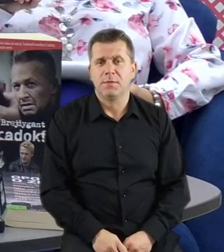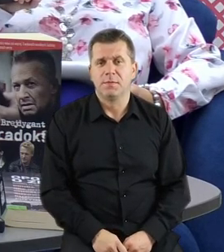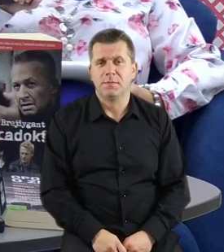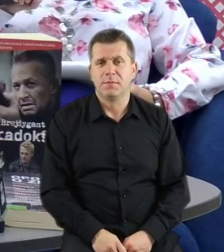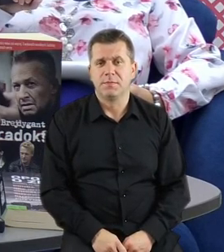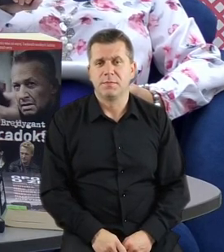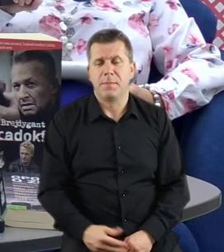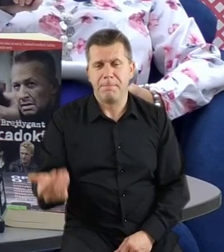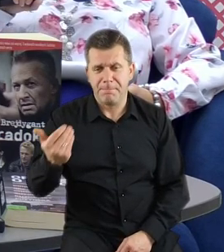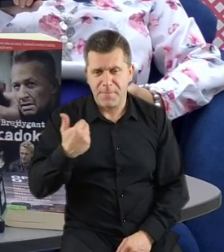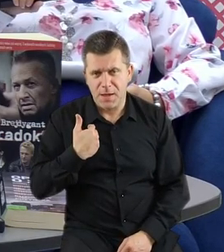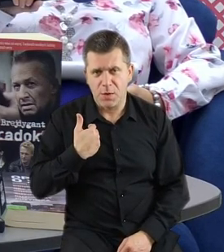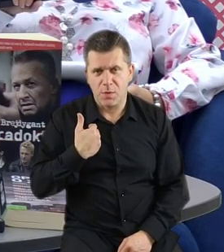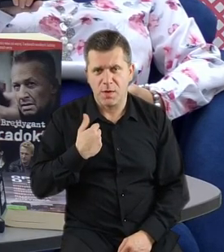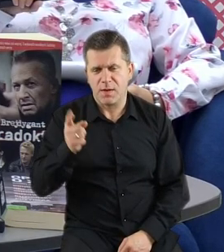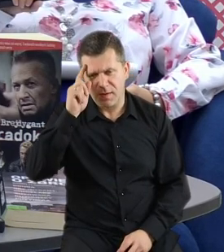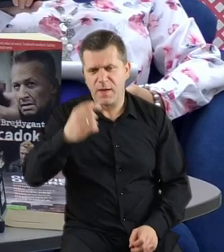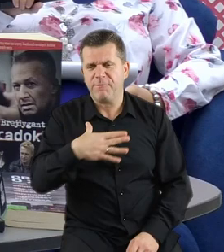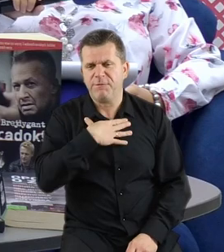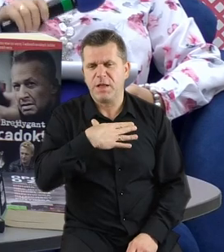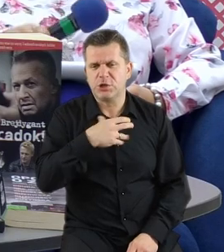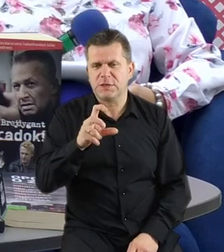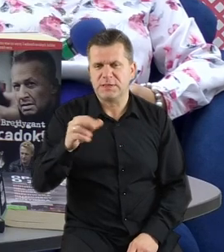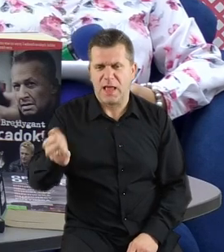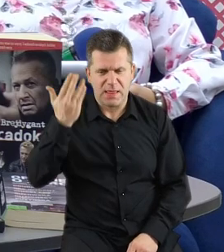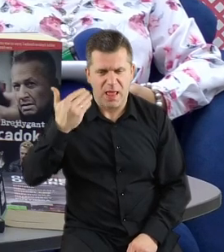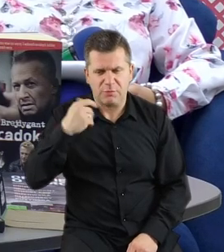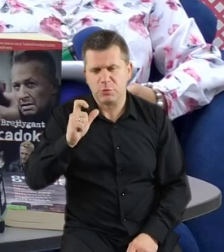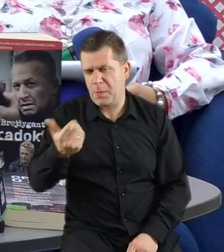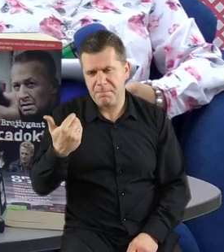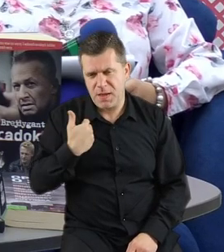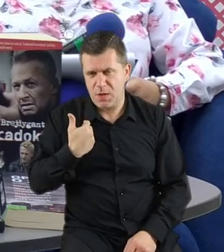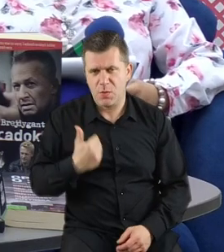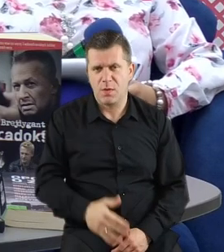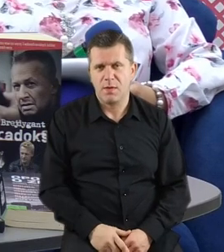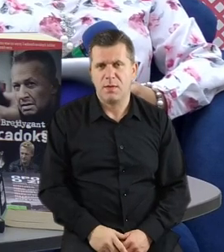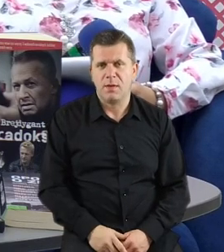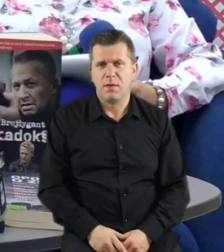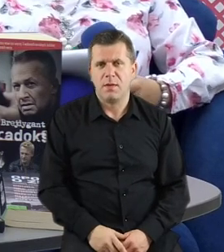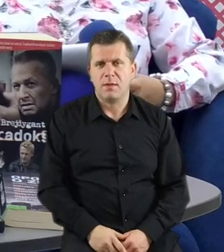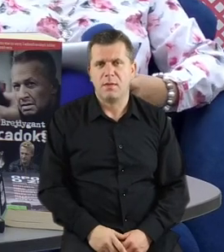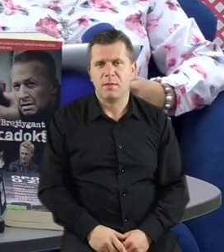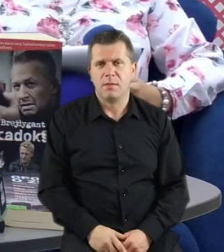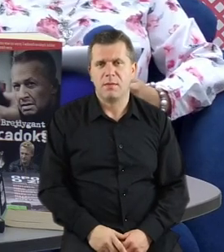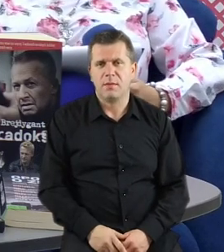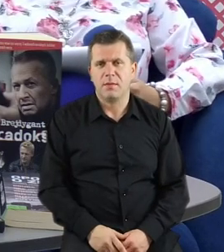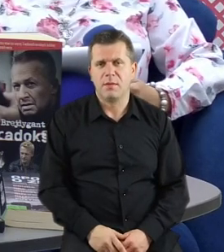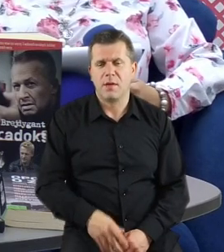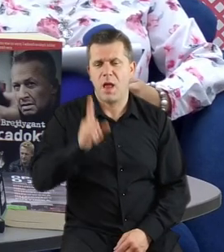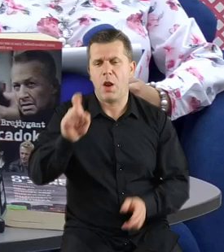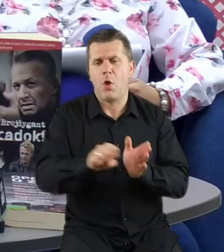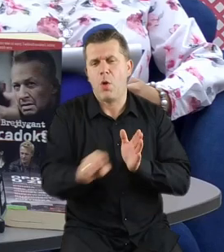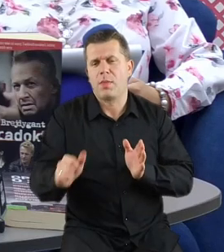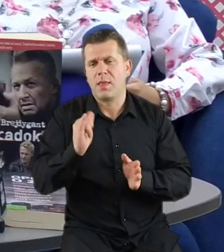Tam no była Wilczyca jakaś kiedyś dawniej, coś tam były jakieś takie klasyki, ale od